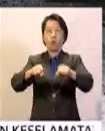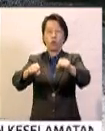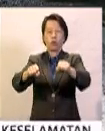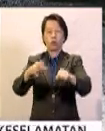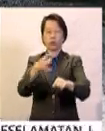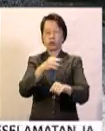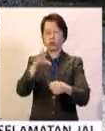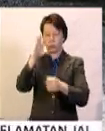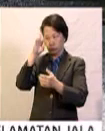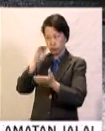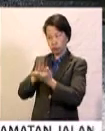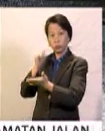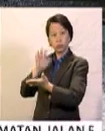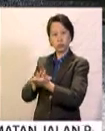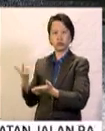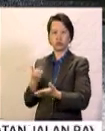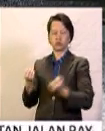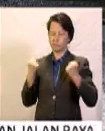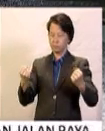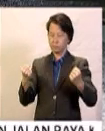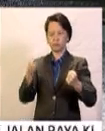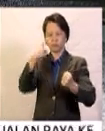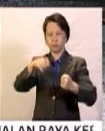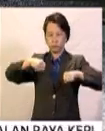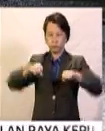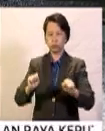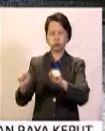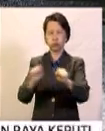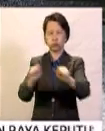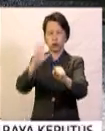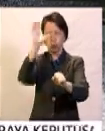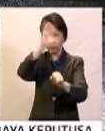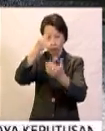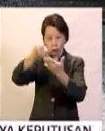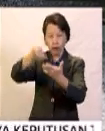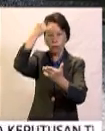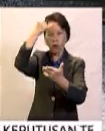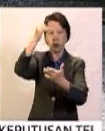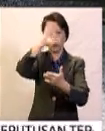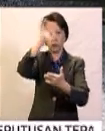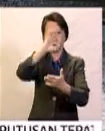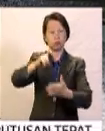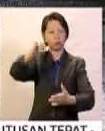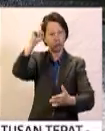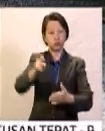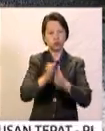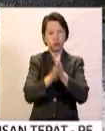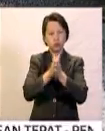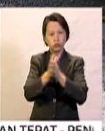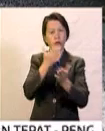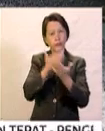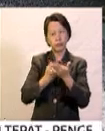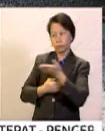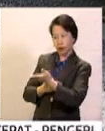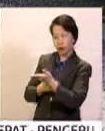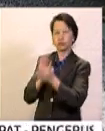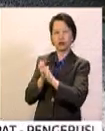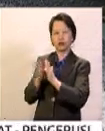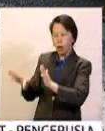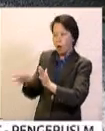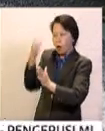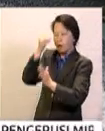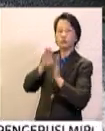juga isteri, beliau tekad untuk mengembara mencari ilmu dan seharusnya usaha murni ini dijadikan